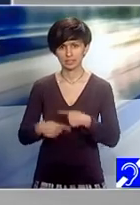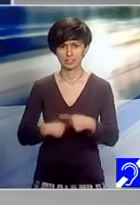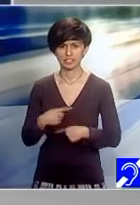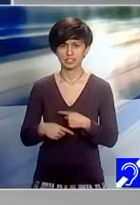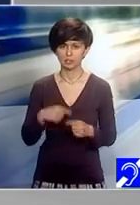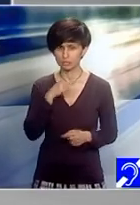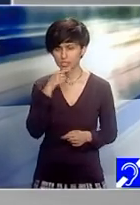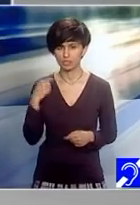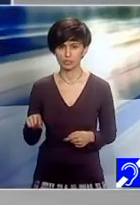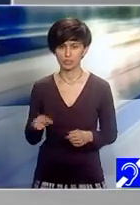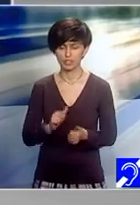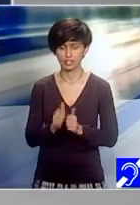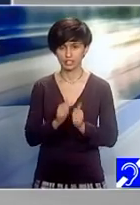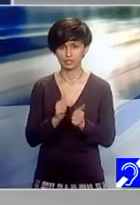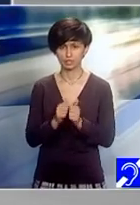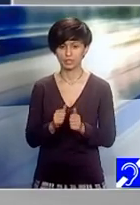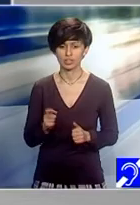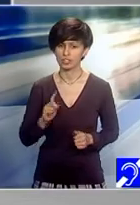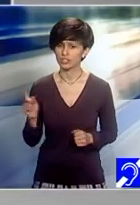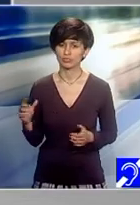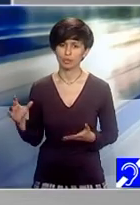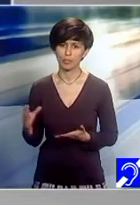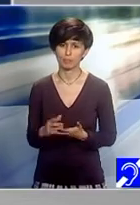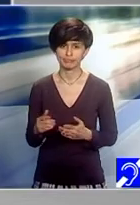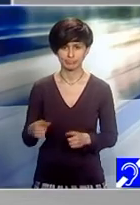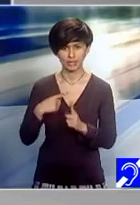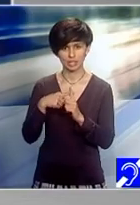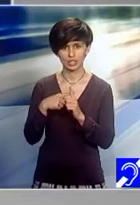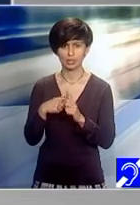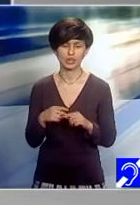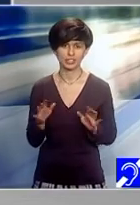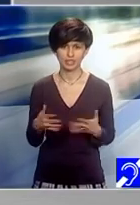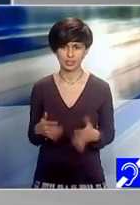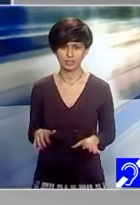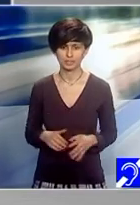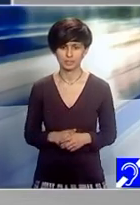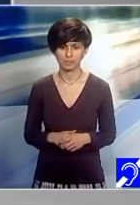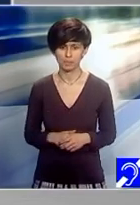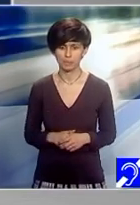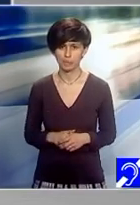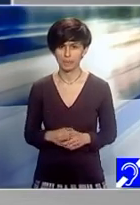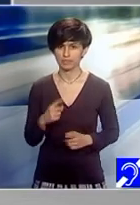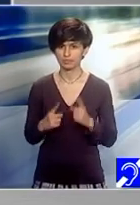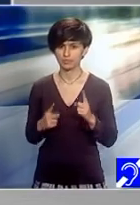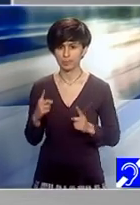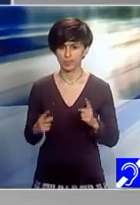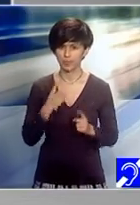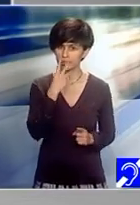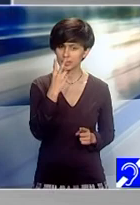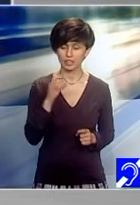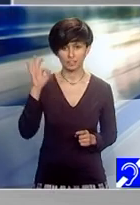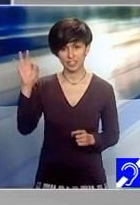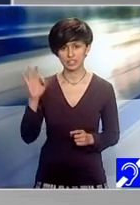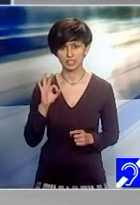nimic. Dacă nu mai pui nimic, cei care iubesc statistica, 7 medalii de aur, 3 de argint, referitor la sport, bine,